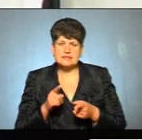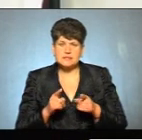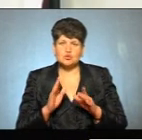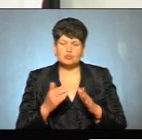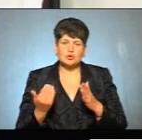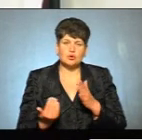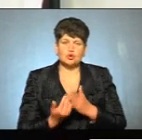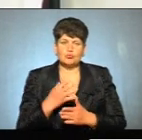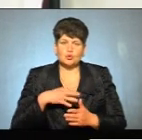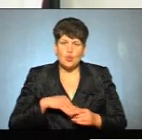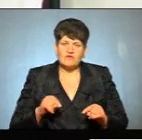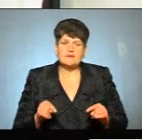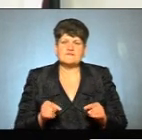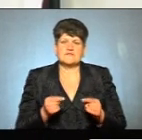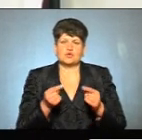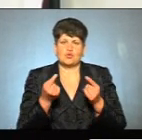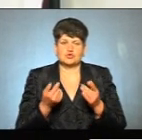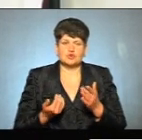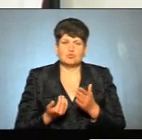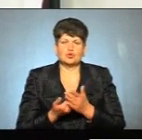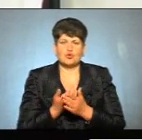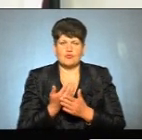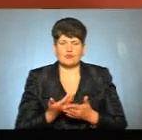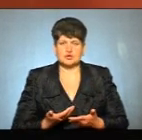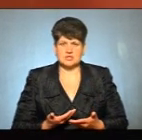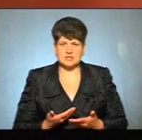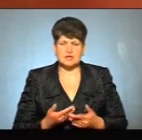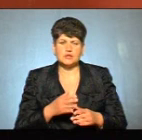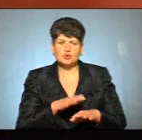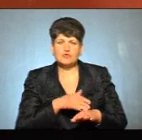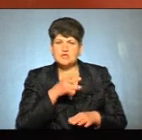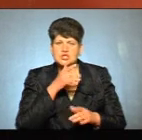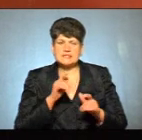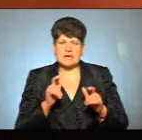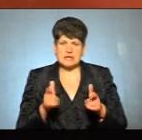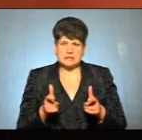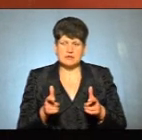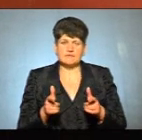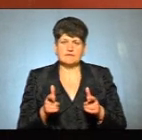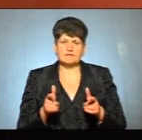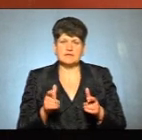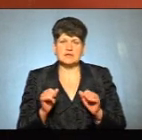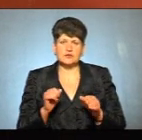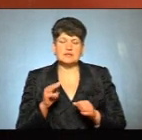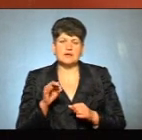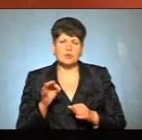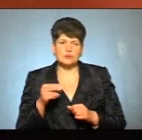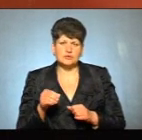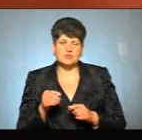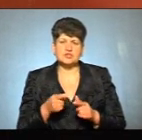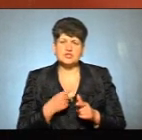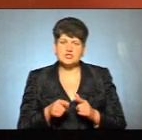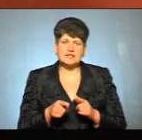новим духовним народженням і відродженням до нового життя. Але досить тривалий період карантину, Владико Теодоре, як ви думаєте, чи